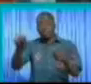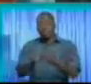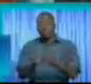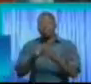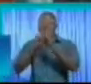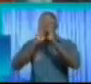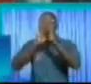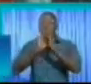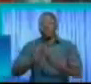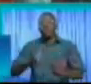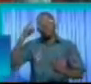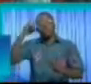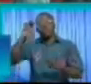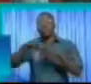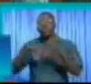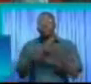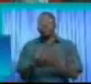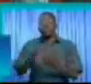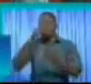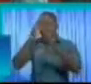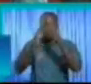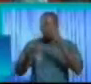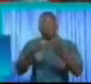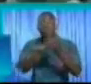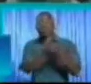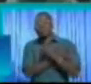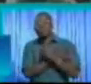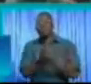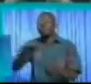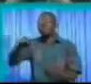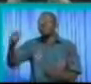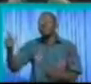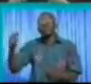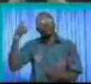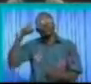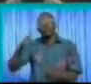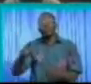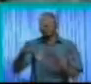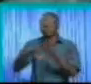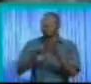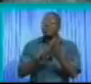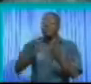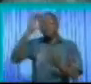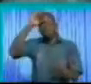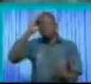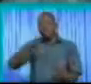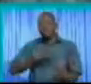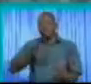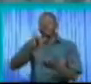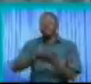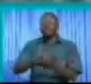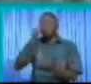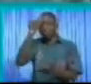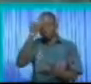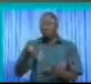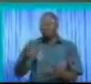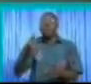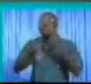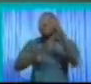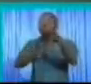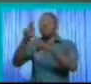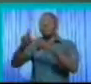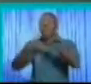respect des valeurs morales, la justice et l'amour du prochain doivent réguler les rapports humains. Ce n'est qu'ainsi que les peuples du monde